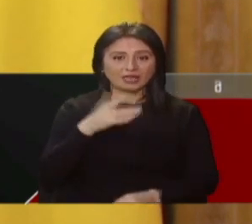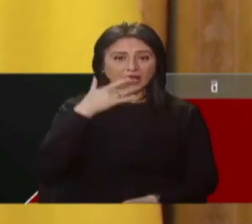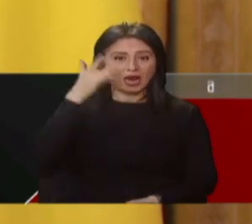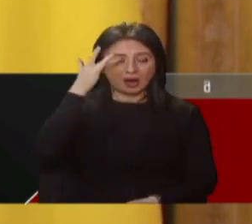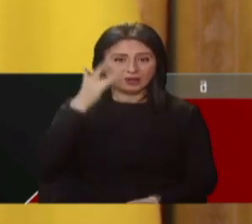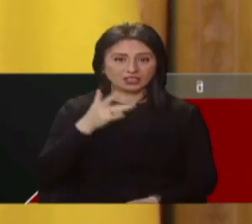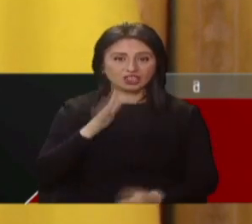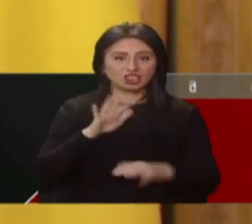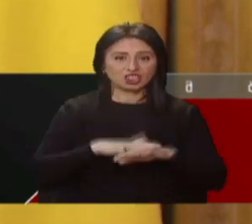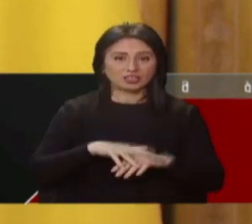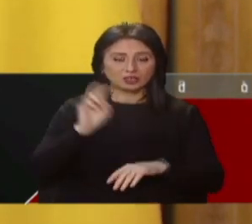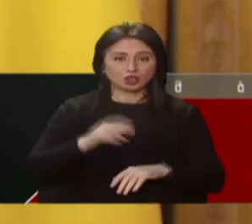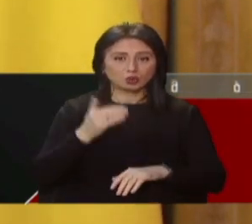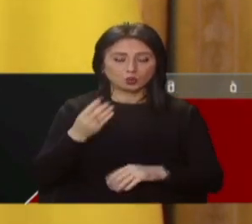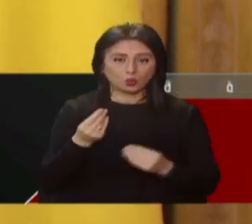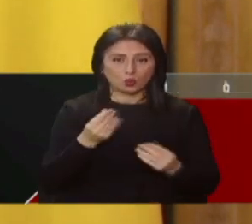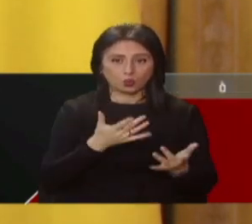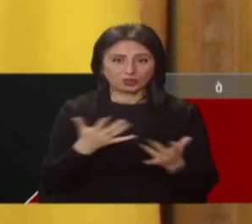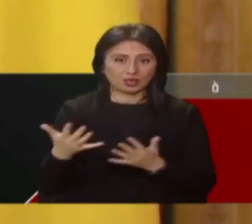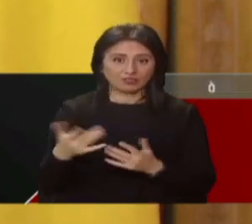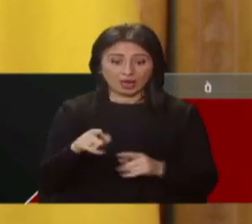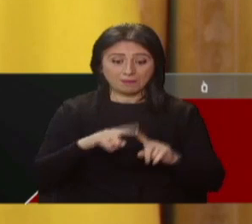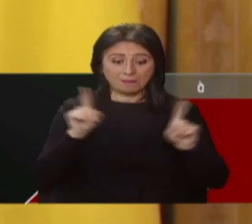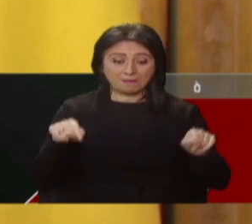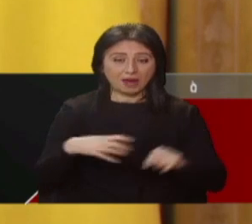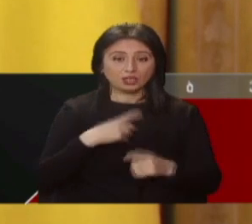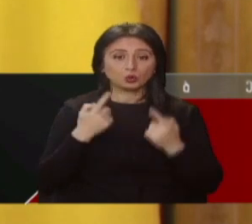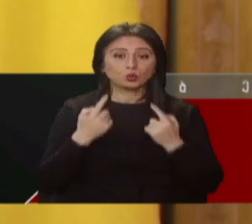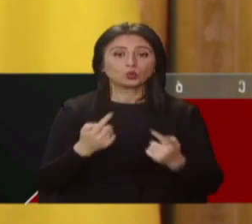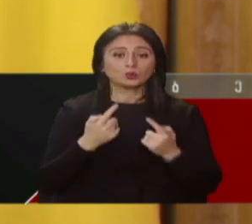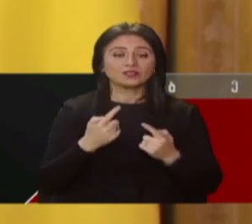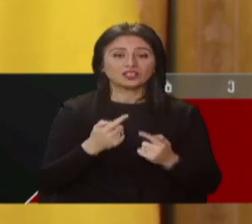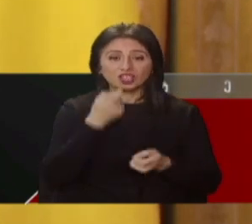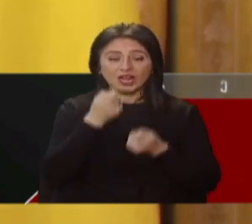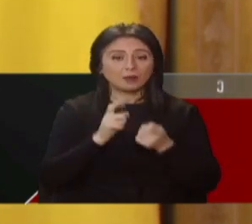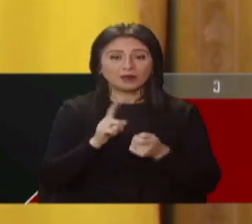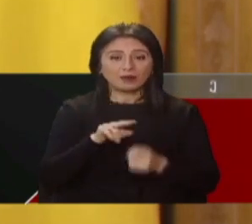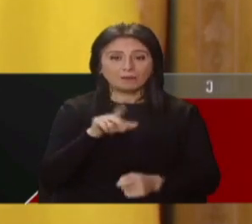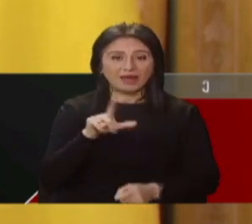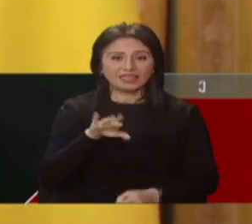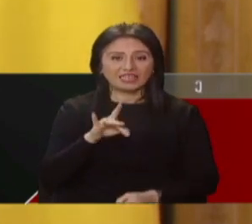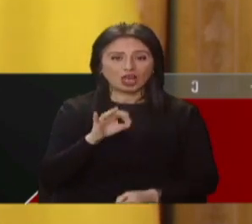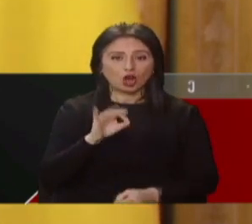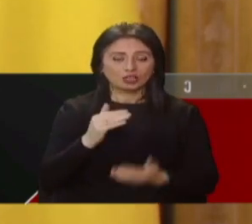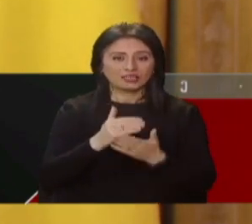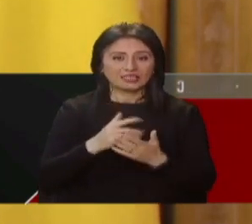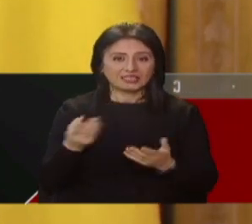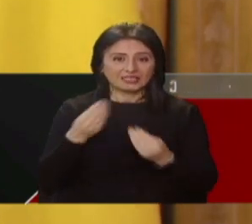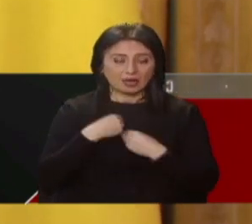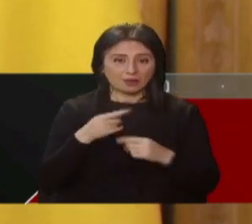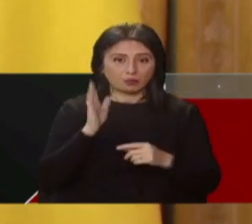ამერიკის შეერთებული შტატების დოლარის ოდენობით. და ამ პაკეტის უმნიშვნელოვანესი ელემენტია პატრიოტის სისტემები,